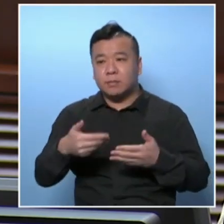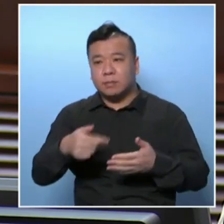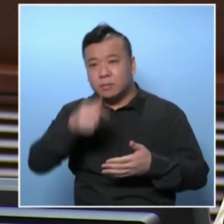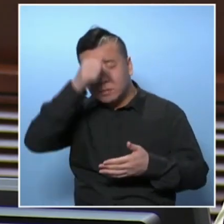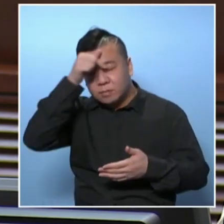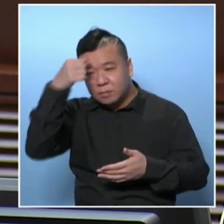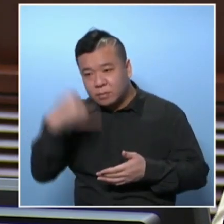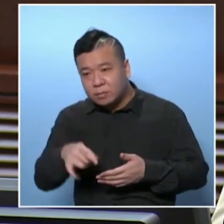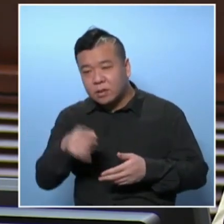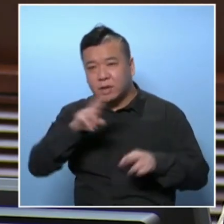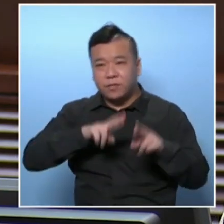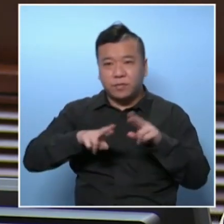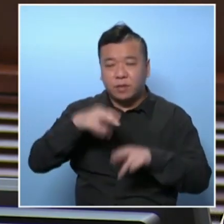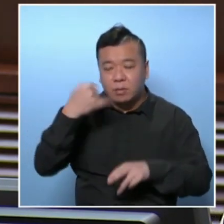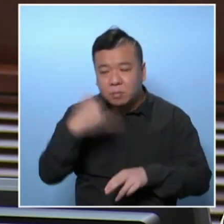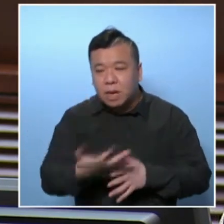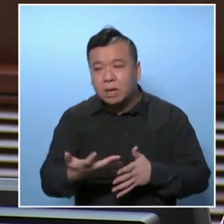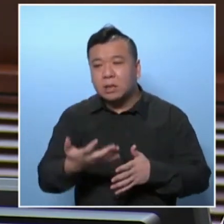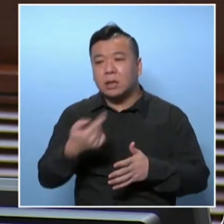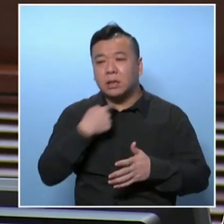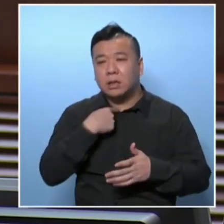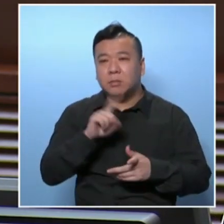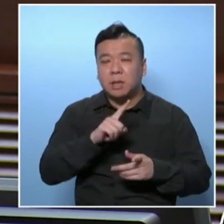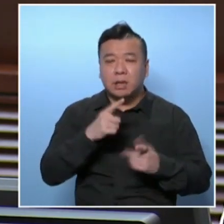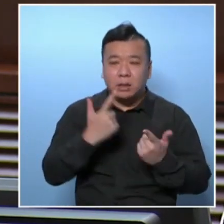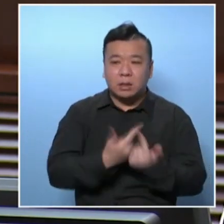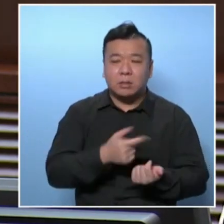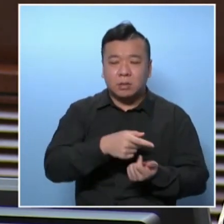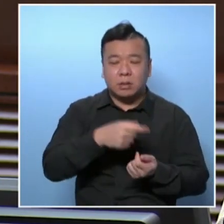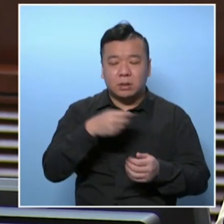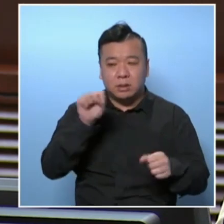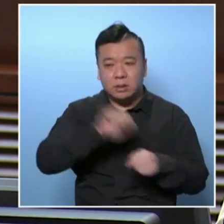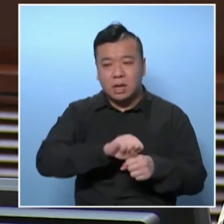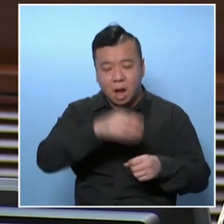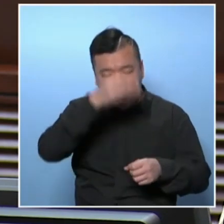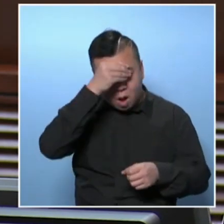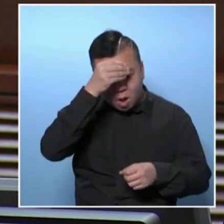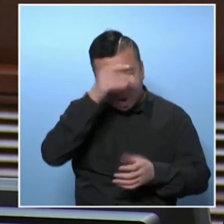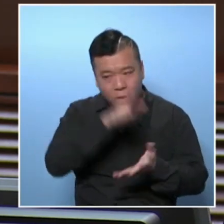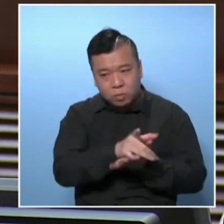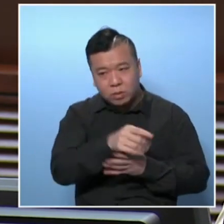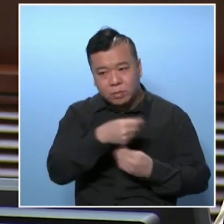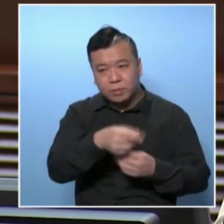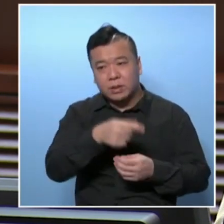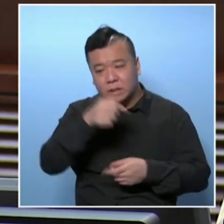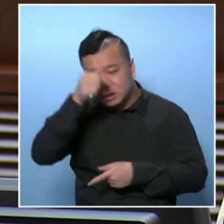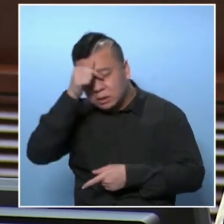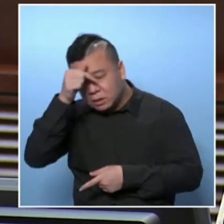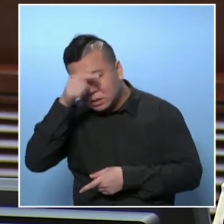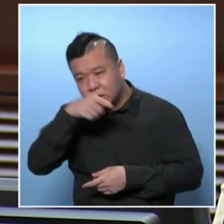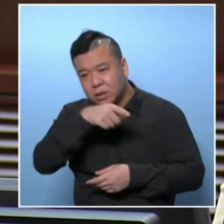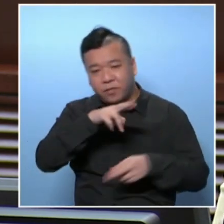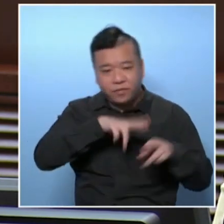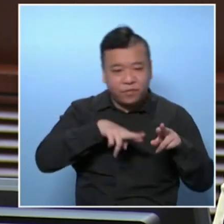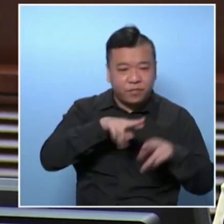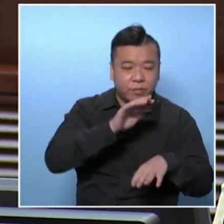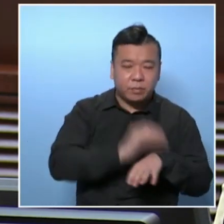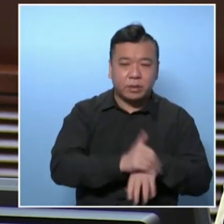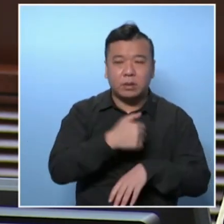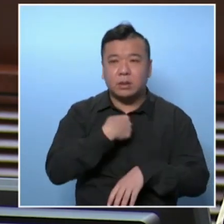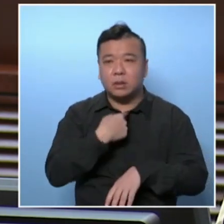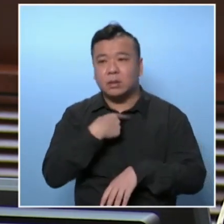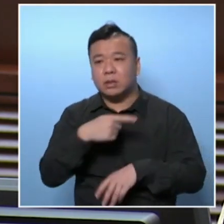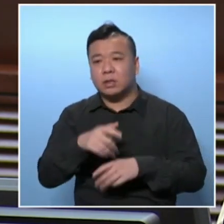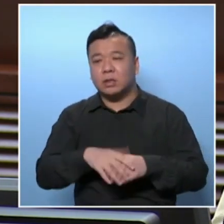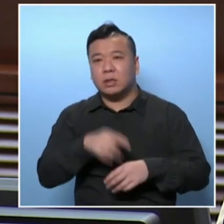足、科技人才不足，就應該要增加學額，去俾更加多嘅醫護同埋呢個科技嘅人才。咁